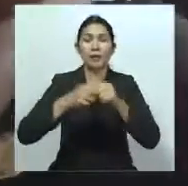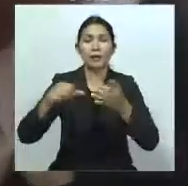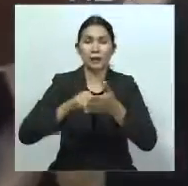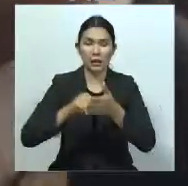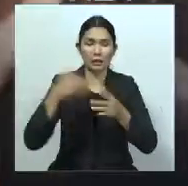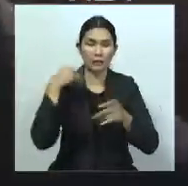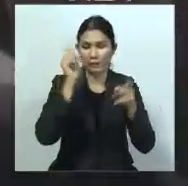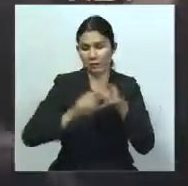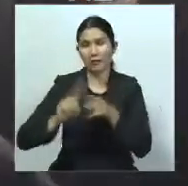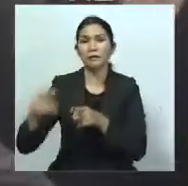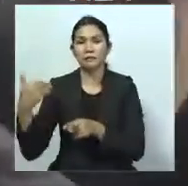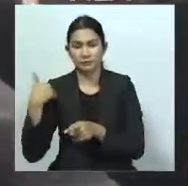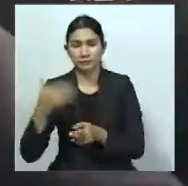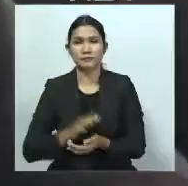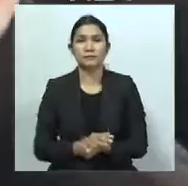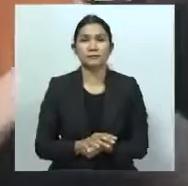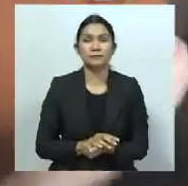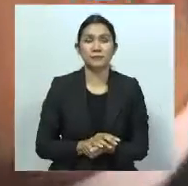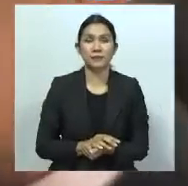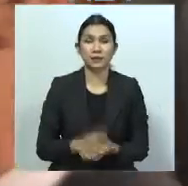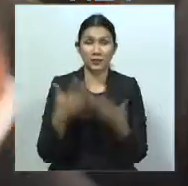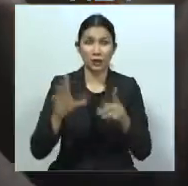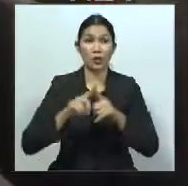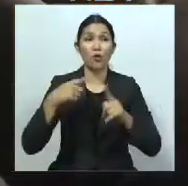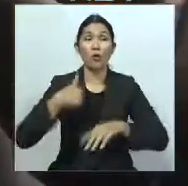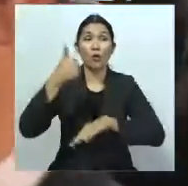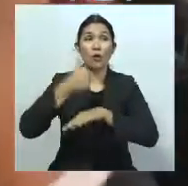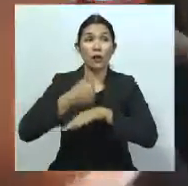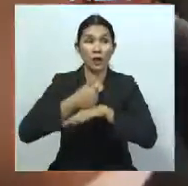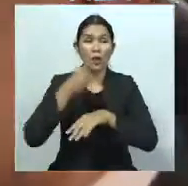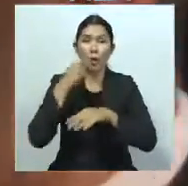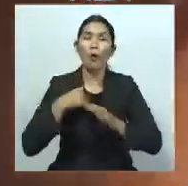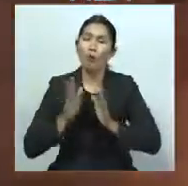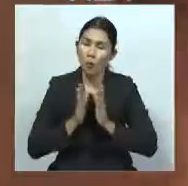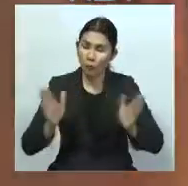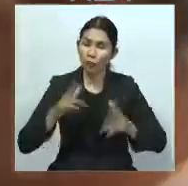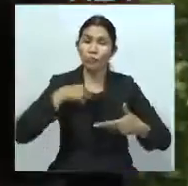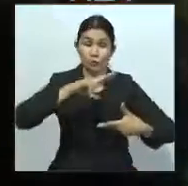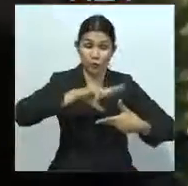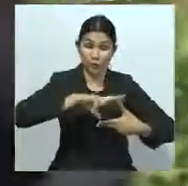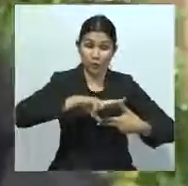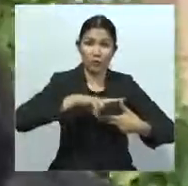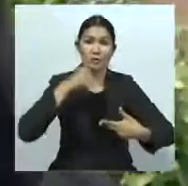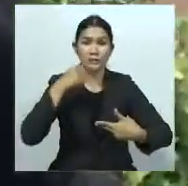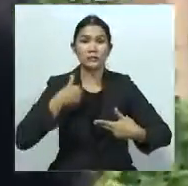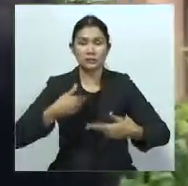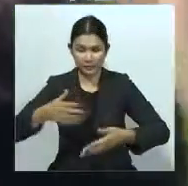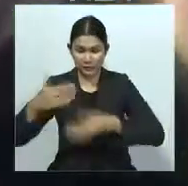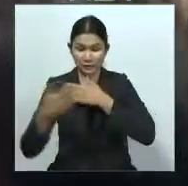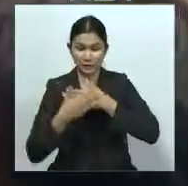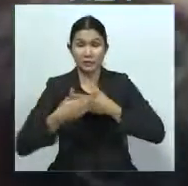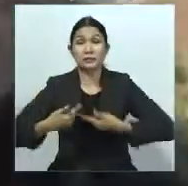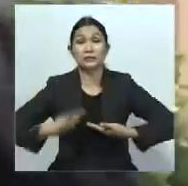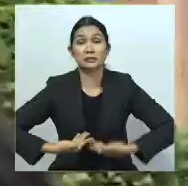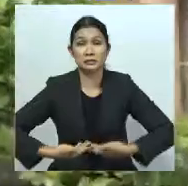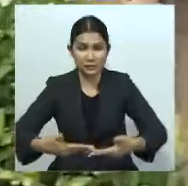ชนในหลายเรื่องค่ะขณะที่หัวหน้าพรรคชาติไทยพัฒนาก็ขอบคุณพรรคพลังประชารัฐที่มาเชิญเข้าร่วมจัดตั้ง